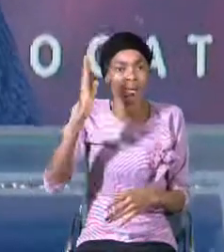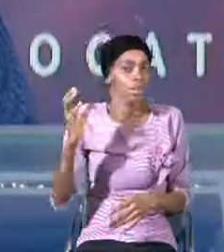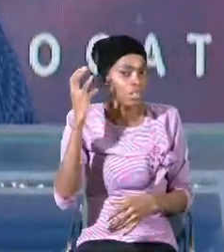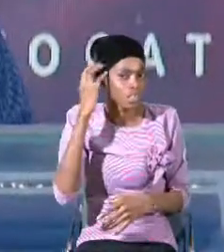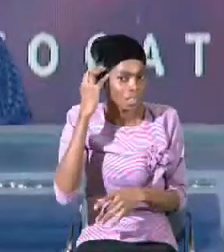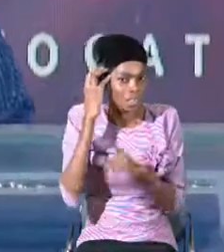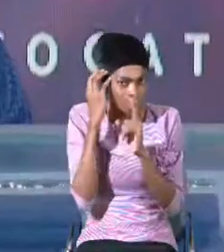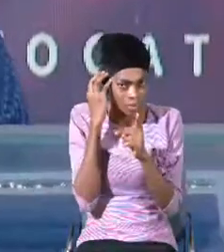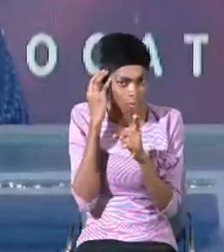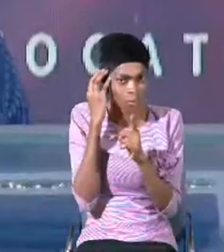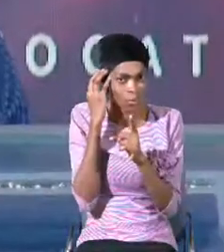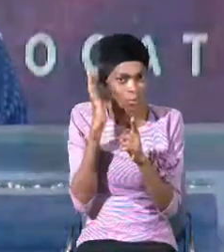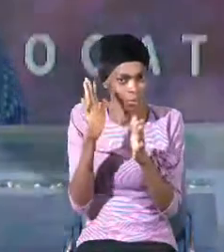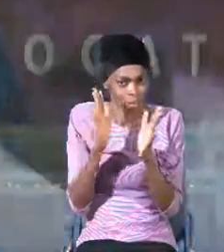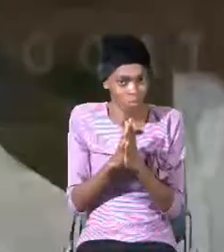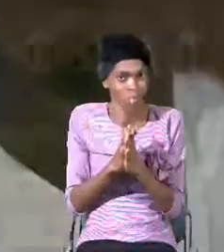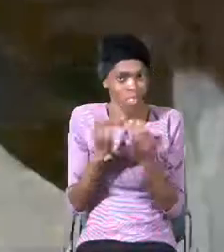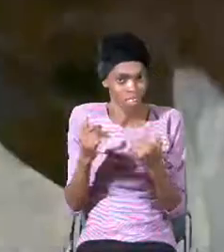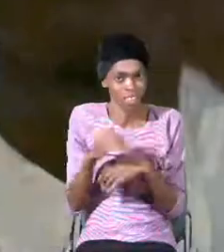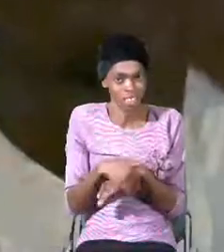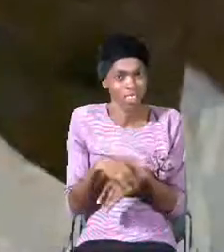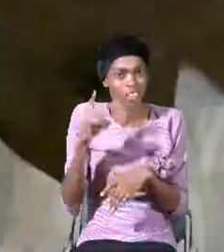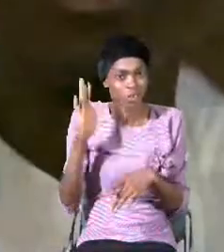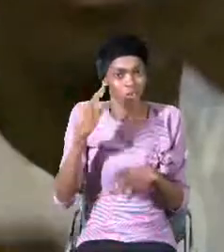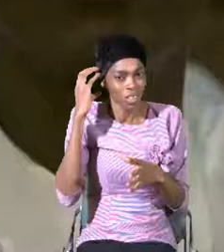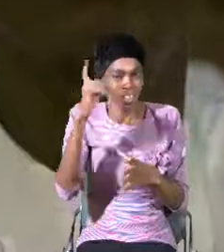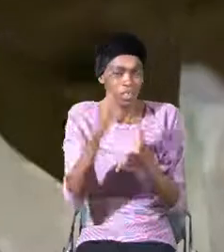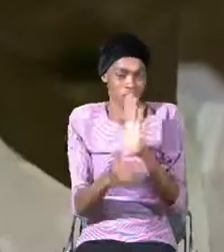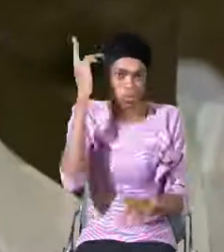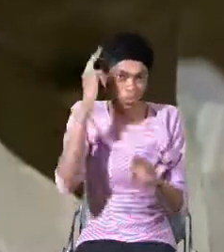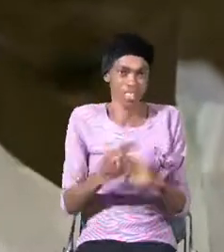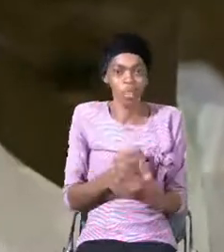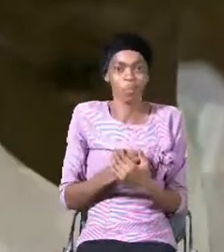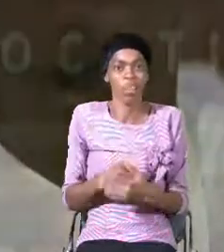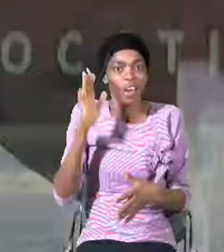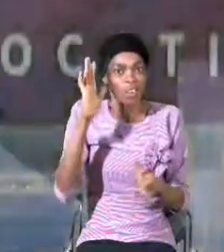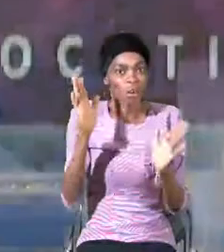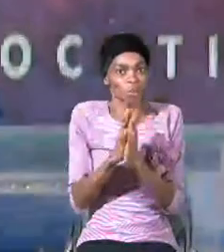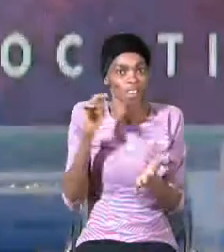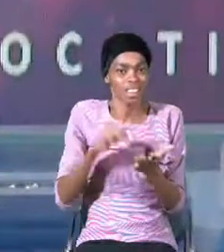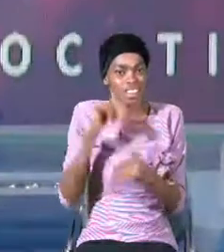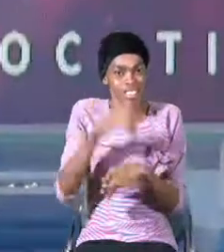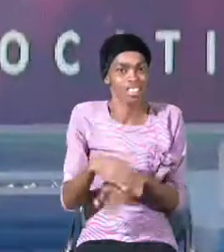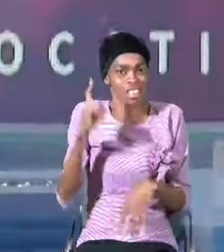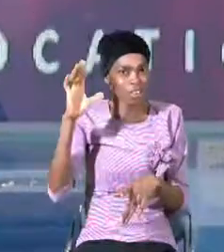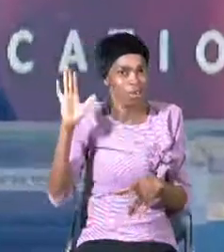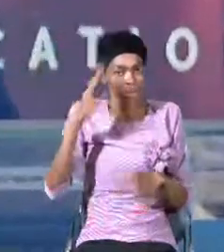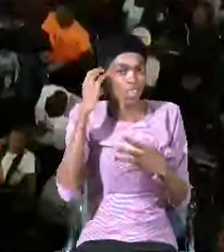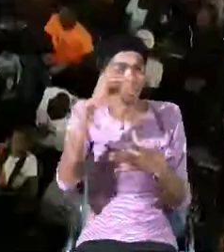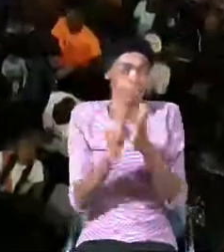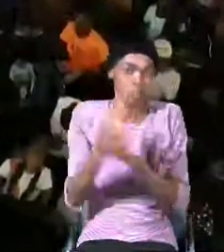je t'écouterai, je t'exaucerai, tes prières seront exaucées. Je dis, tes prières ce soir seront exaucées.